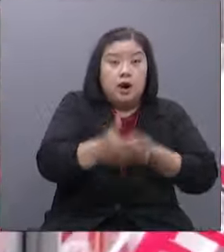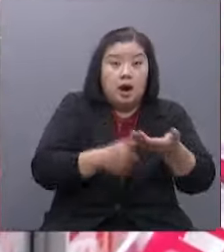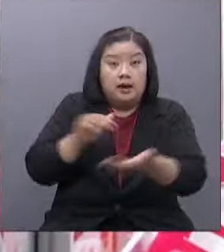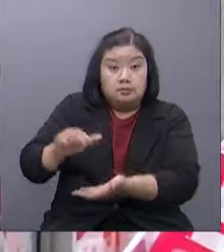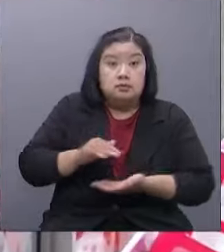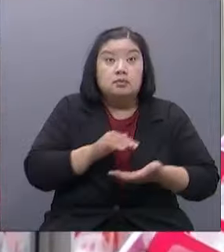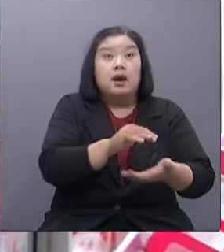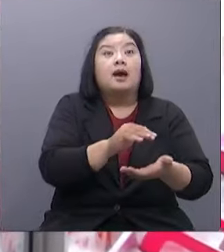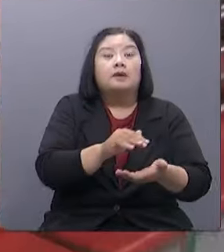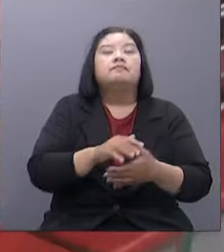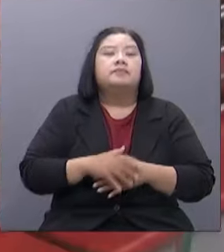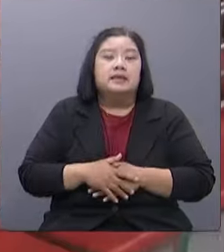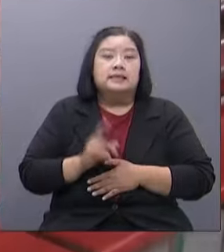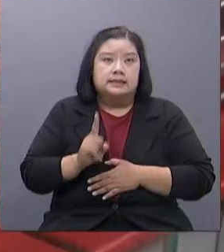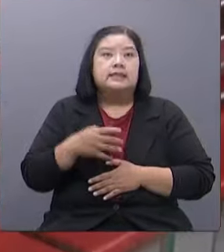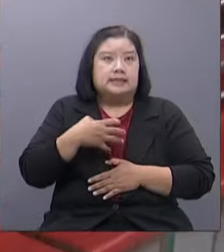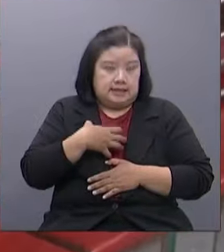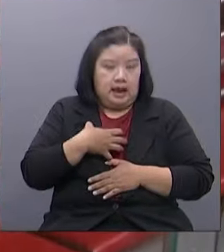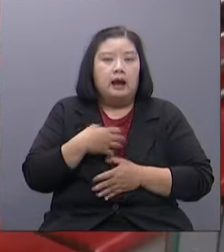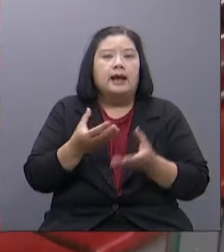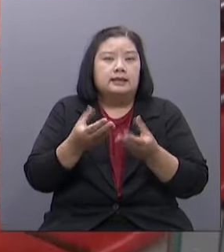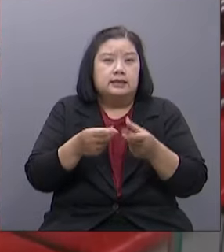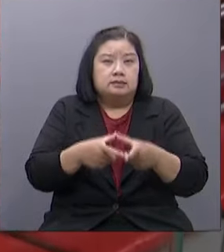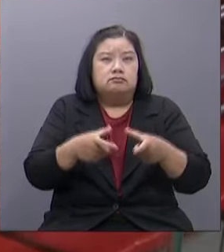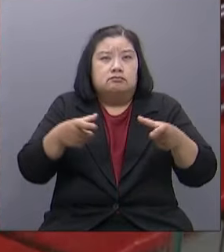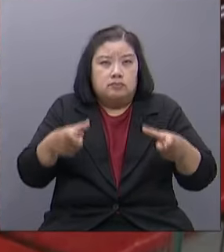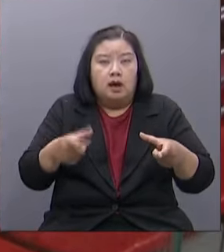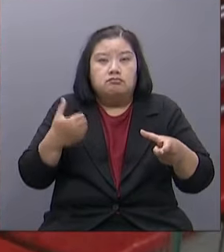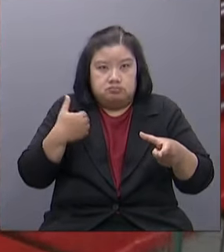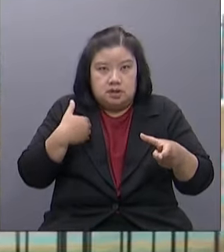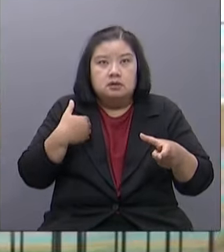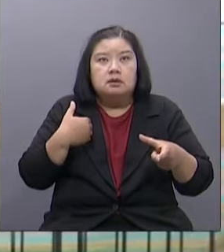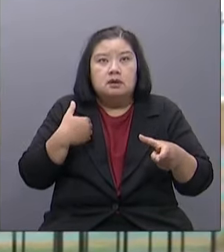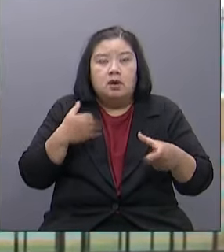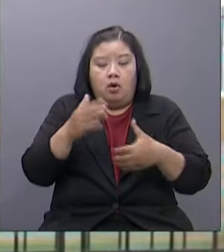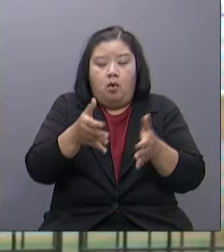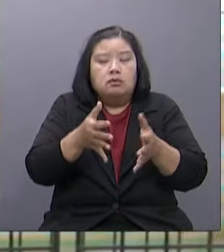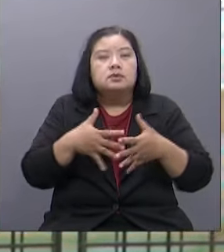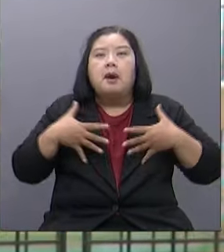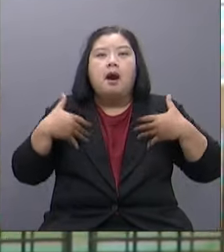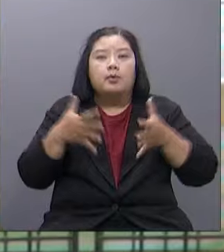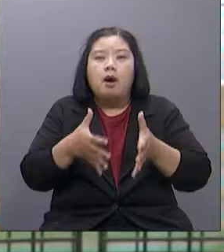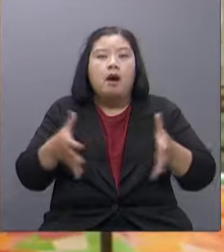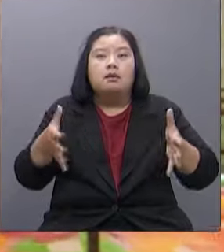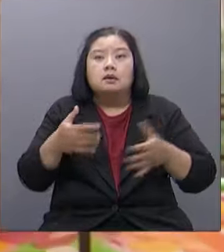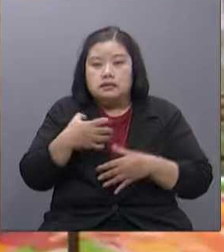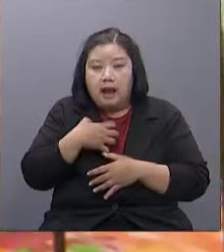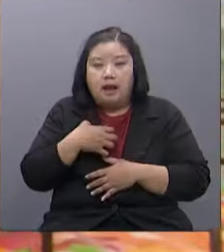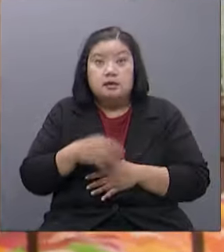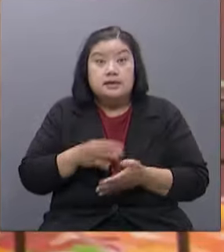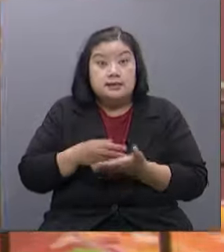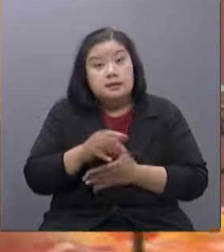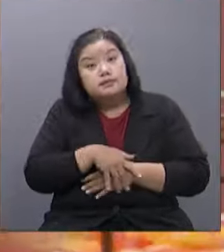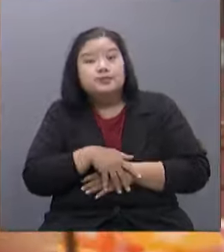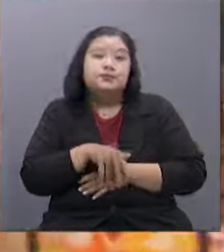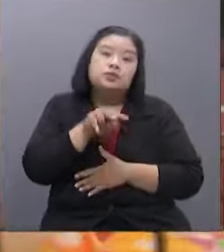การเ้าเรียกว่าให้พื้นที่สัตว์มากๆสัตว์ตัวนึงก็ต้องอยู่กันในพื้นที่กว้างๆและคนเวลามาซื้อก็ได้เลือกซื้อ